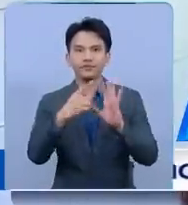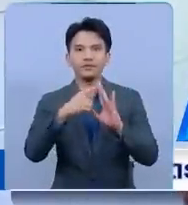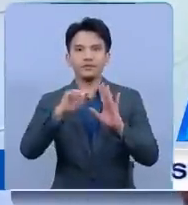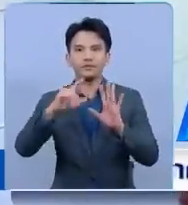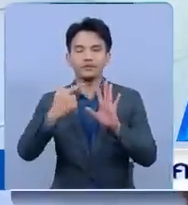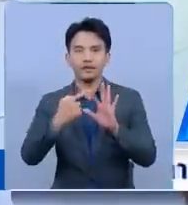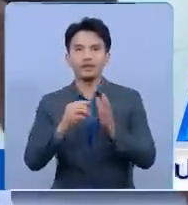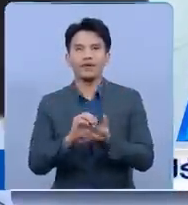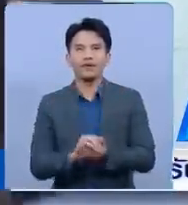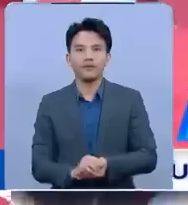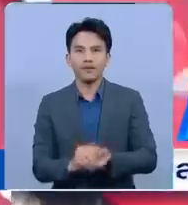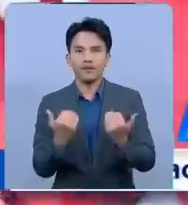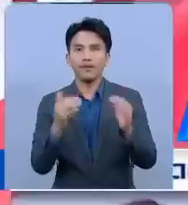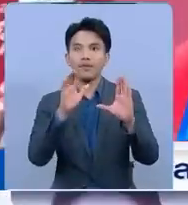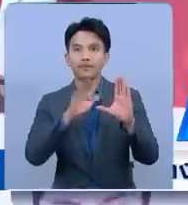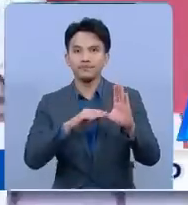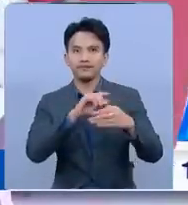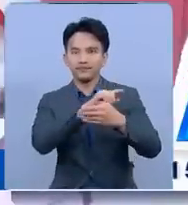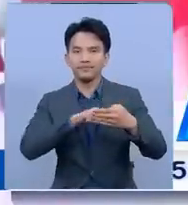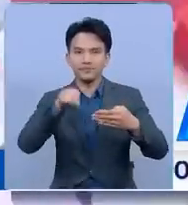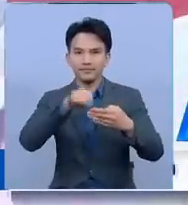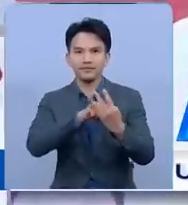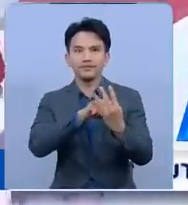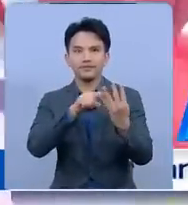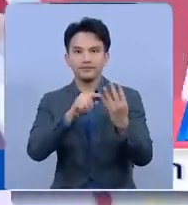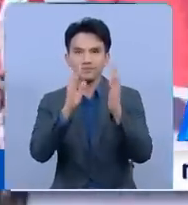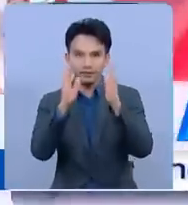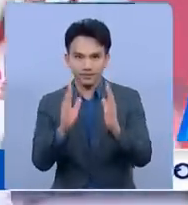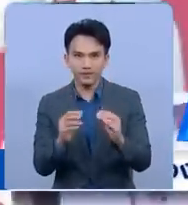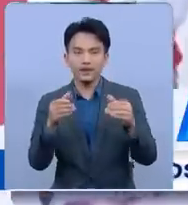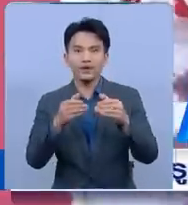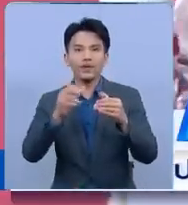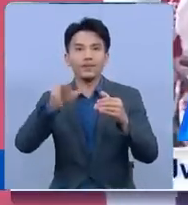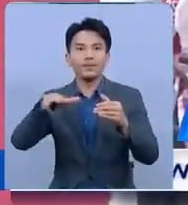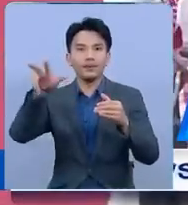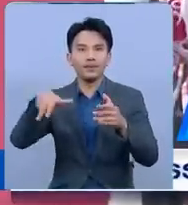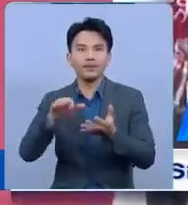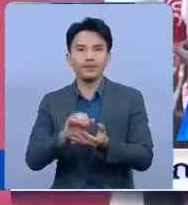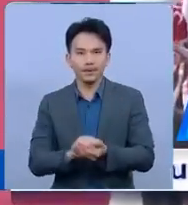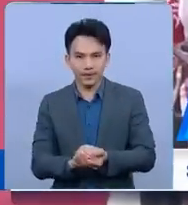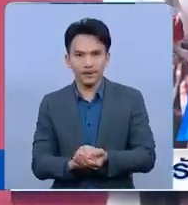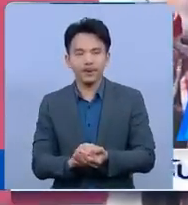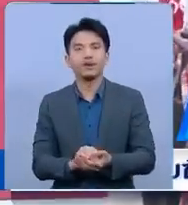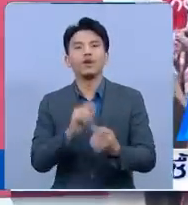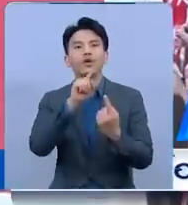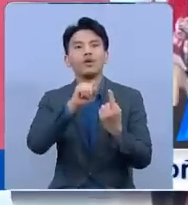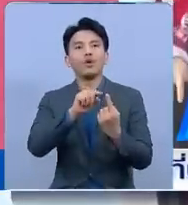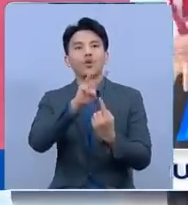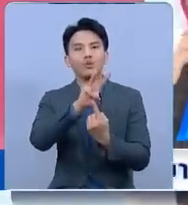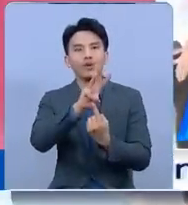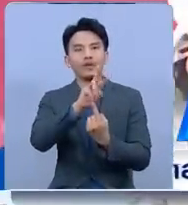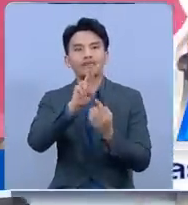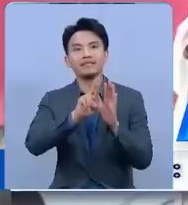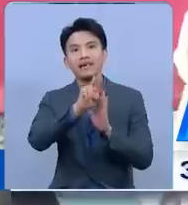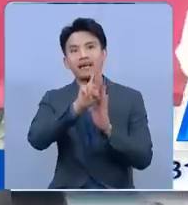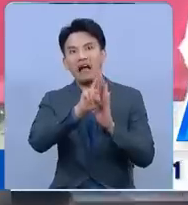น์ส่งผู้สมัครลงเลือกตั้งครั้งนี้4คนนะครับในนามของพรรคเพื่อไทยนำโดยนายวิสารเตชะธีรวัฒน์ส.ส.เชียงราย